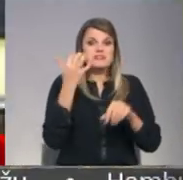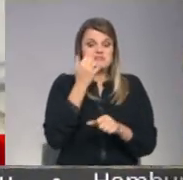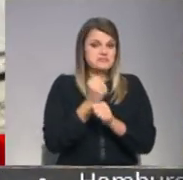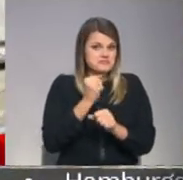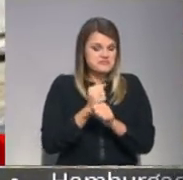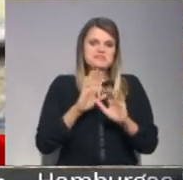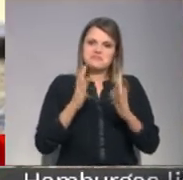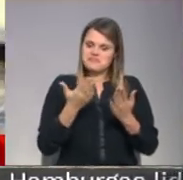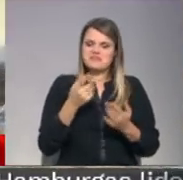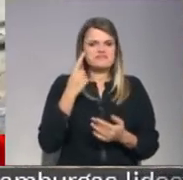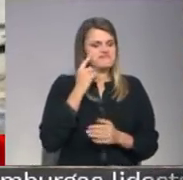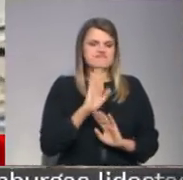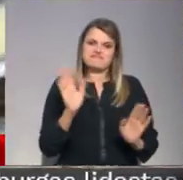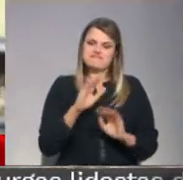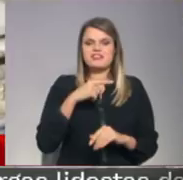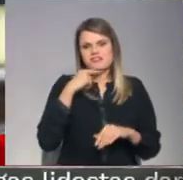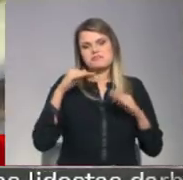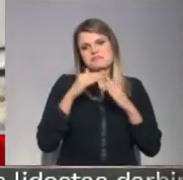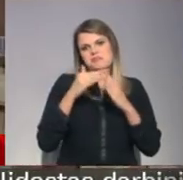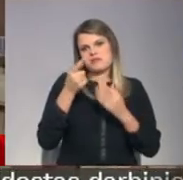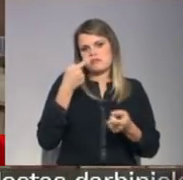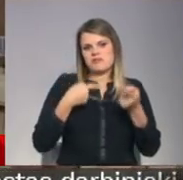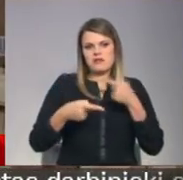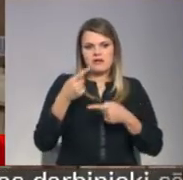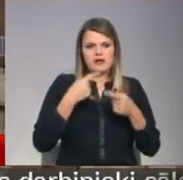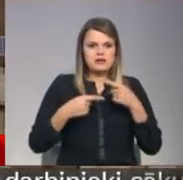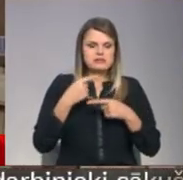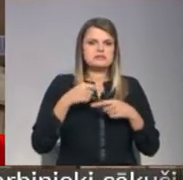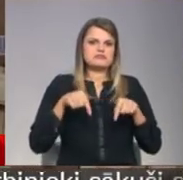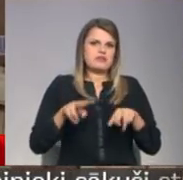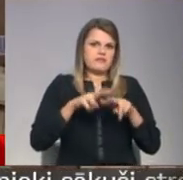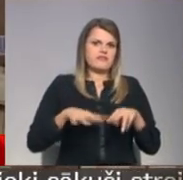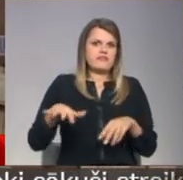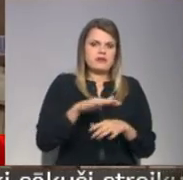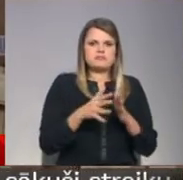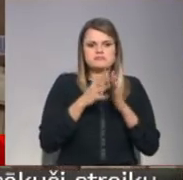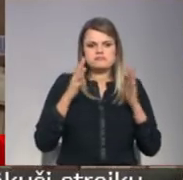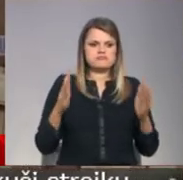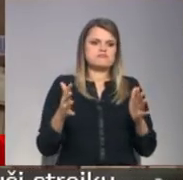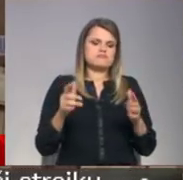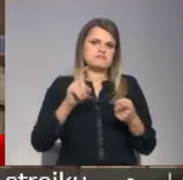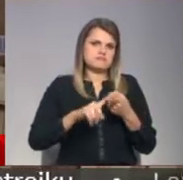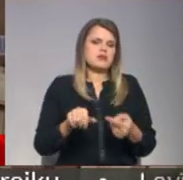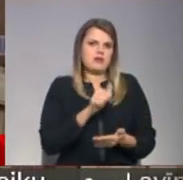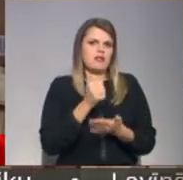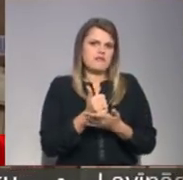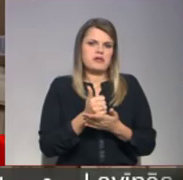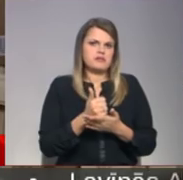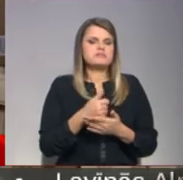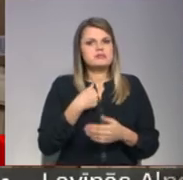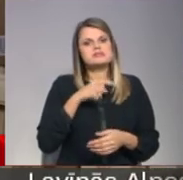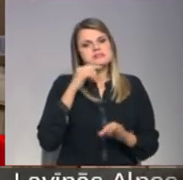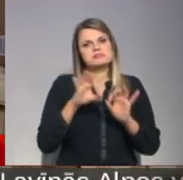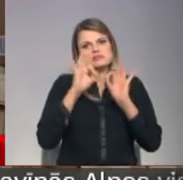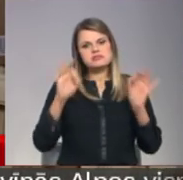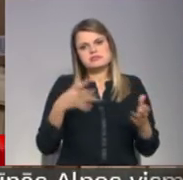ārvalstīm, taču viņa ceļš atvedis māju. Atgriešanās Aizputē bija ļoti liels saistības. Principā galvenais iemesls bija tas, kad es gribēju